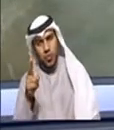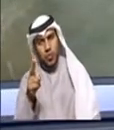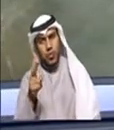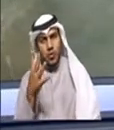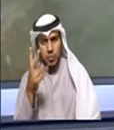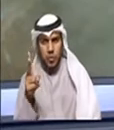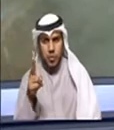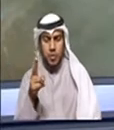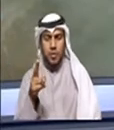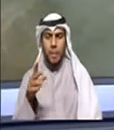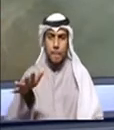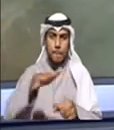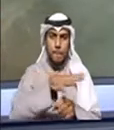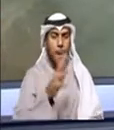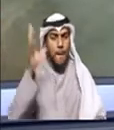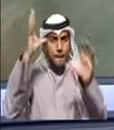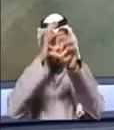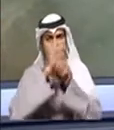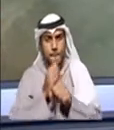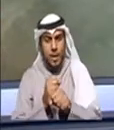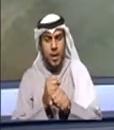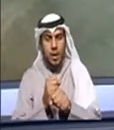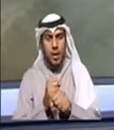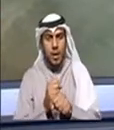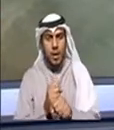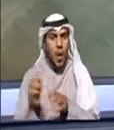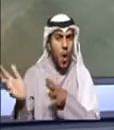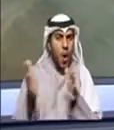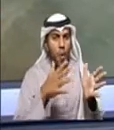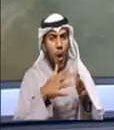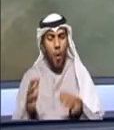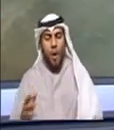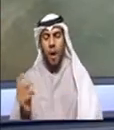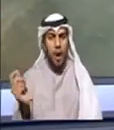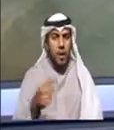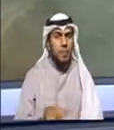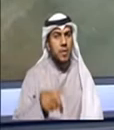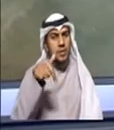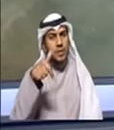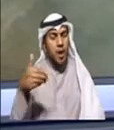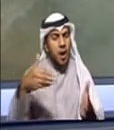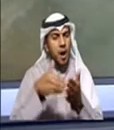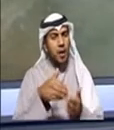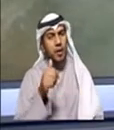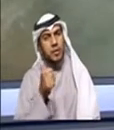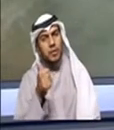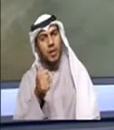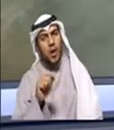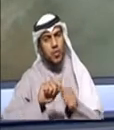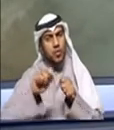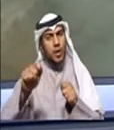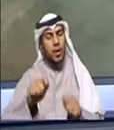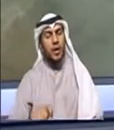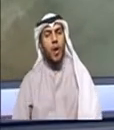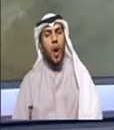مائويه ومساء يوم الغد تتراجع سرعه الرياح راح تكون تقريبا سرعتها من سته لسته عشر كيلومترا في الساعه متقلبه الاتجاه